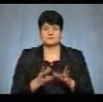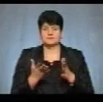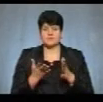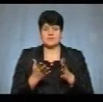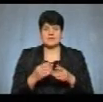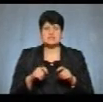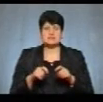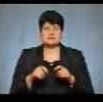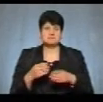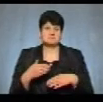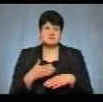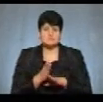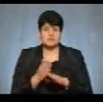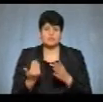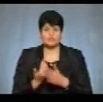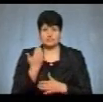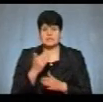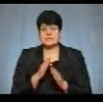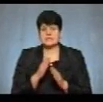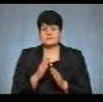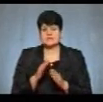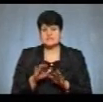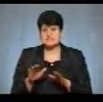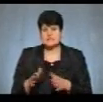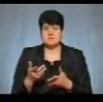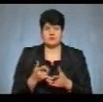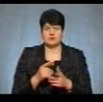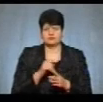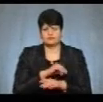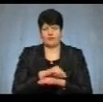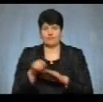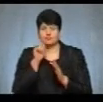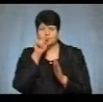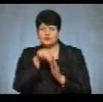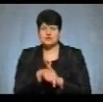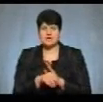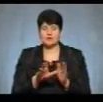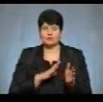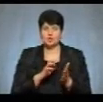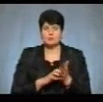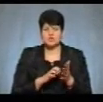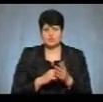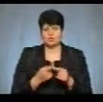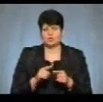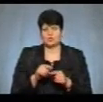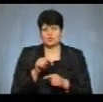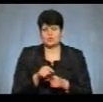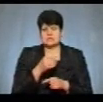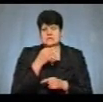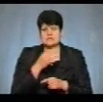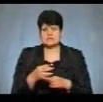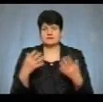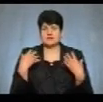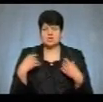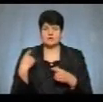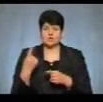нової системи оповіщення управління цивільного захисту області або зовнішнє втручання у неї стало можливою причиною цього. Про це повідомляв начальник